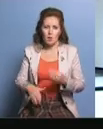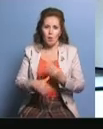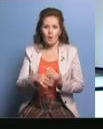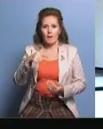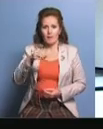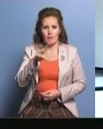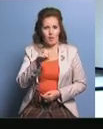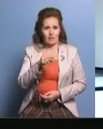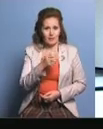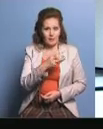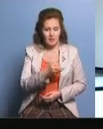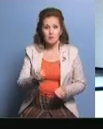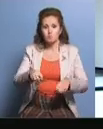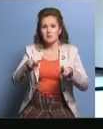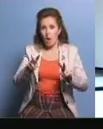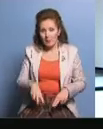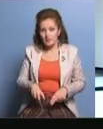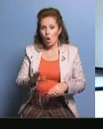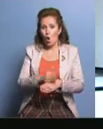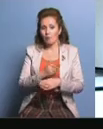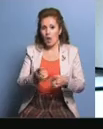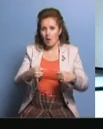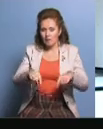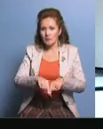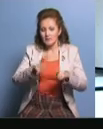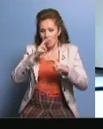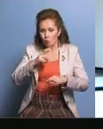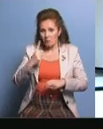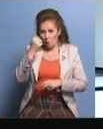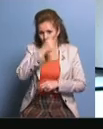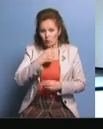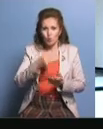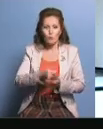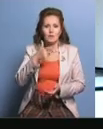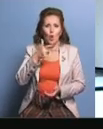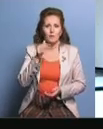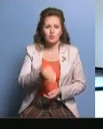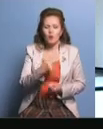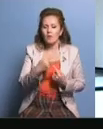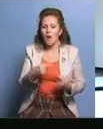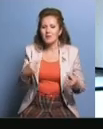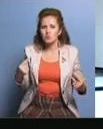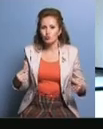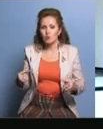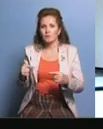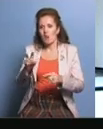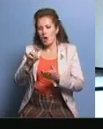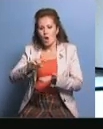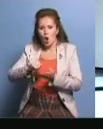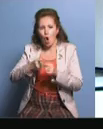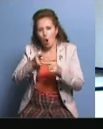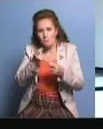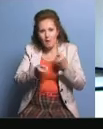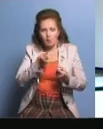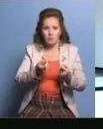Специалисты молекулярно-генетического отделения исследуют в год до 3000 различных объектов, изъятых с мест происшествия.